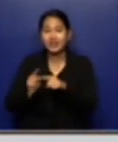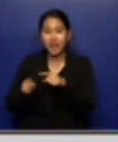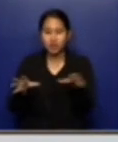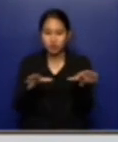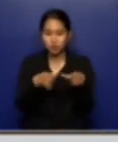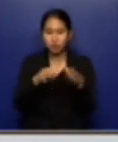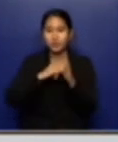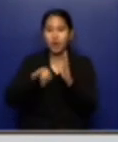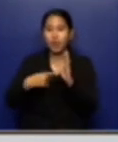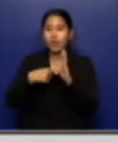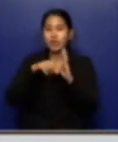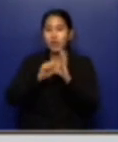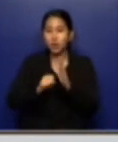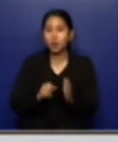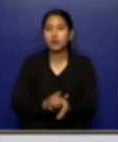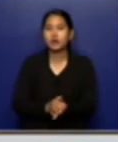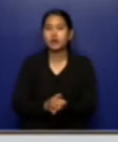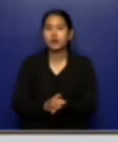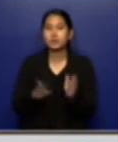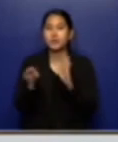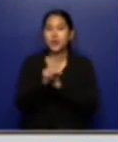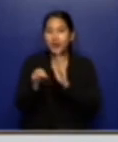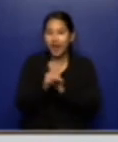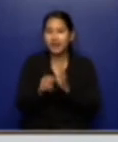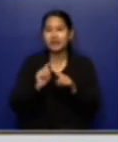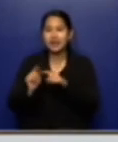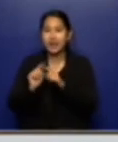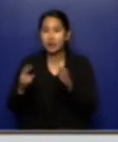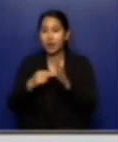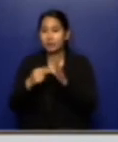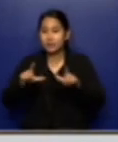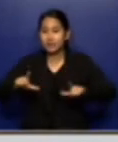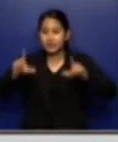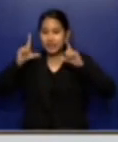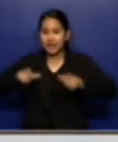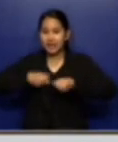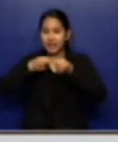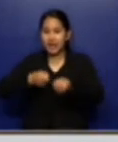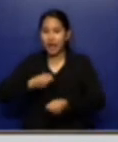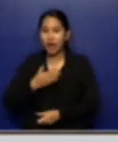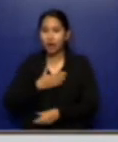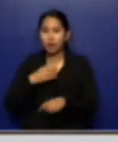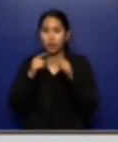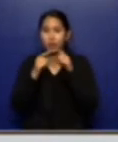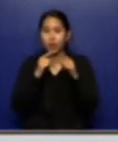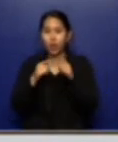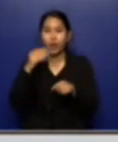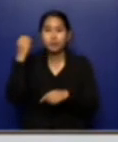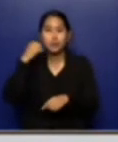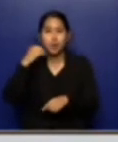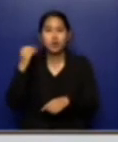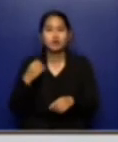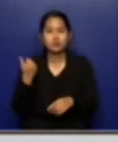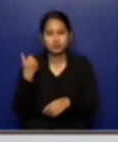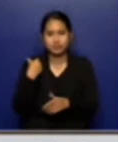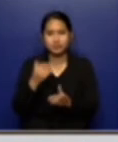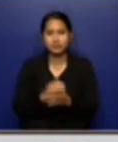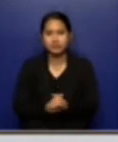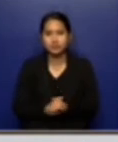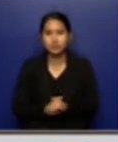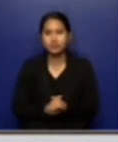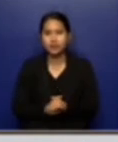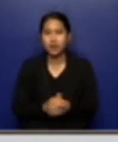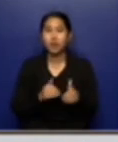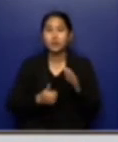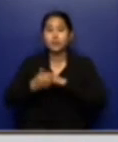สกลนครมุกดาหารนครพนมเนี่ยเราเป็นฮับเรื่องเกษตรเราคุยกันนะครับ ในบรรดาหมู่มิตรผู้บริห